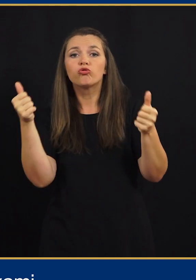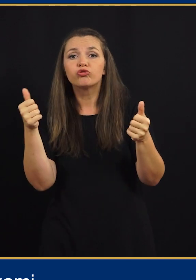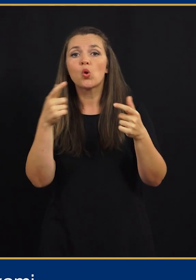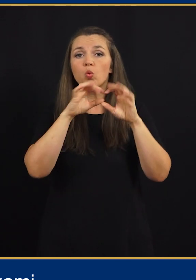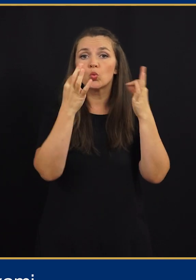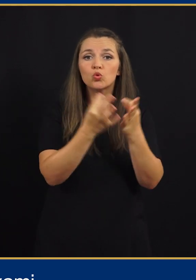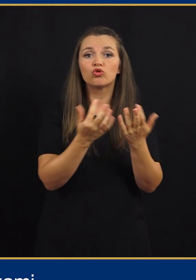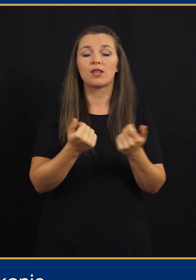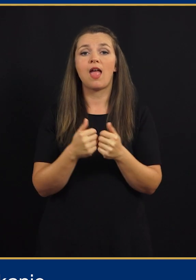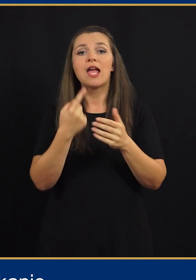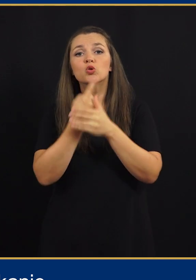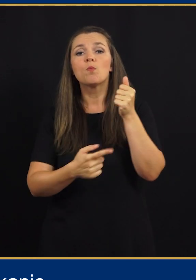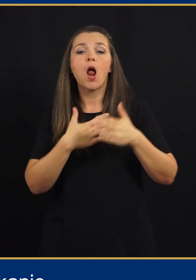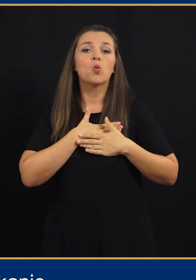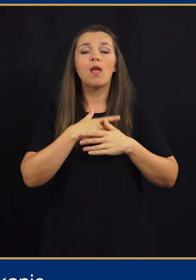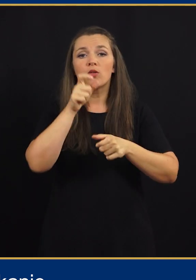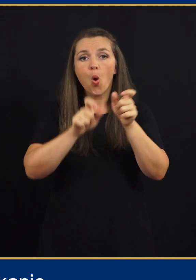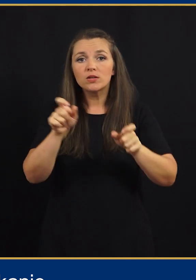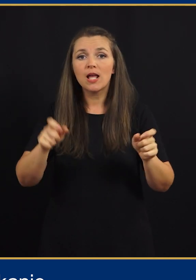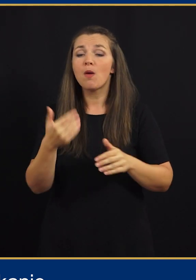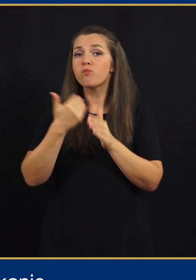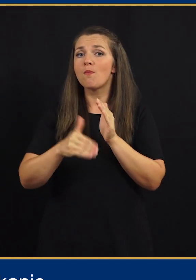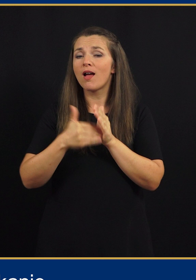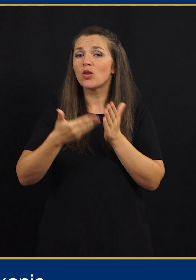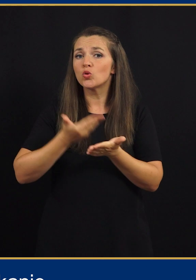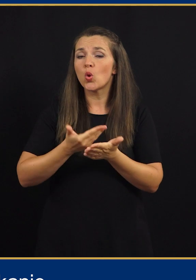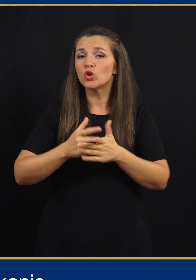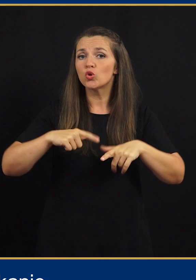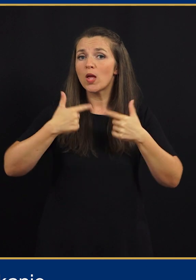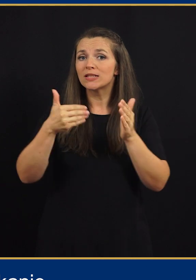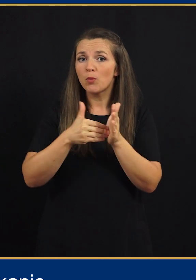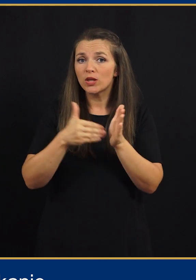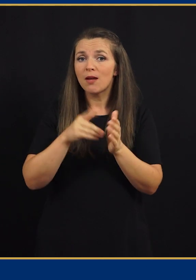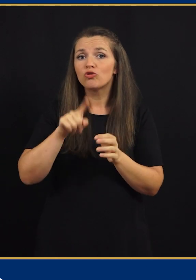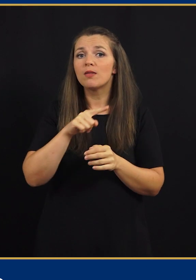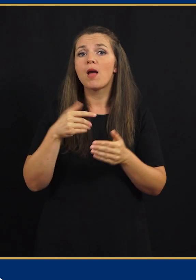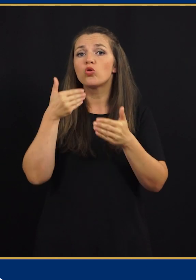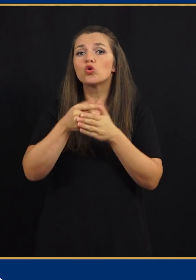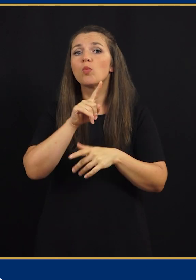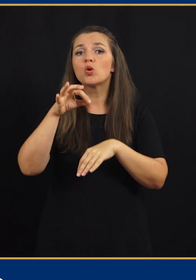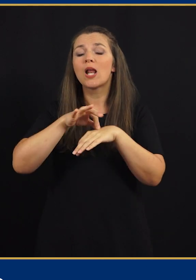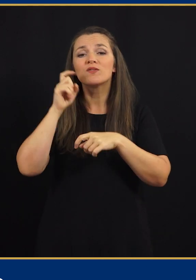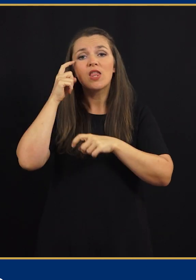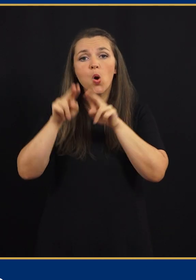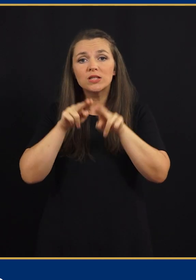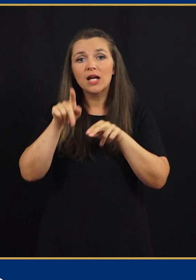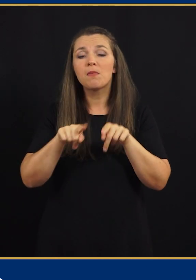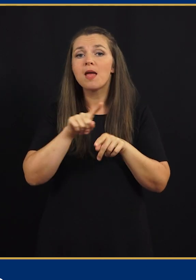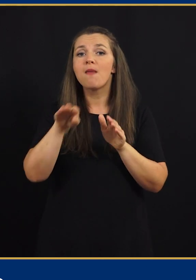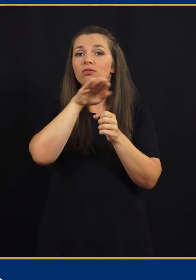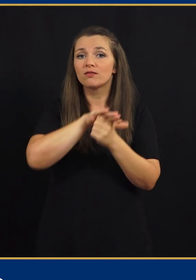od družine, izguba ljubljenih oseb, pomanjkanje osnovnih življenjskih potrebščin in dostopa do zdravstvene oskrbe